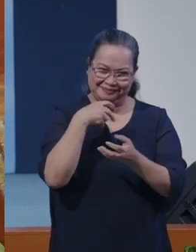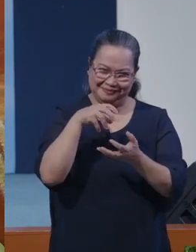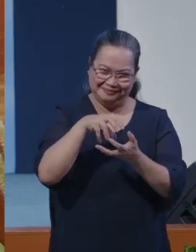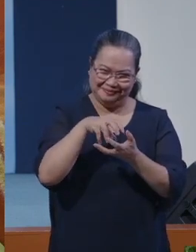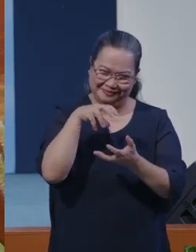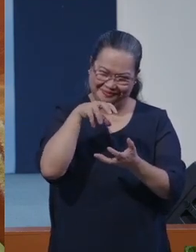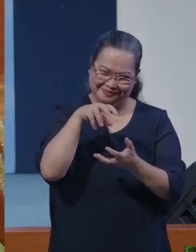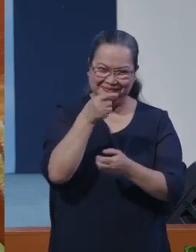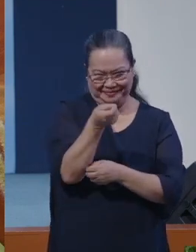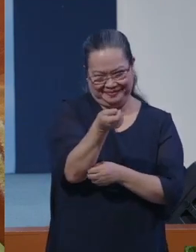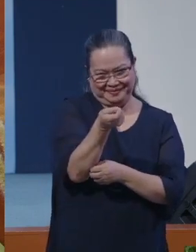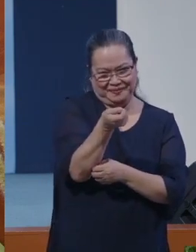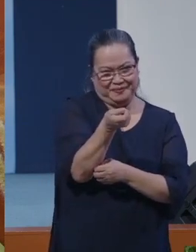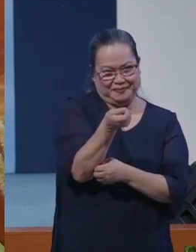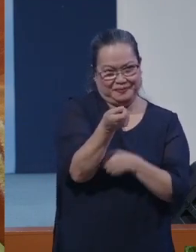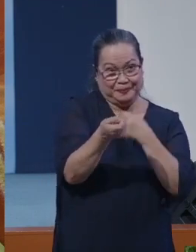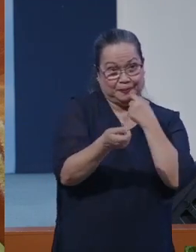sabi?